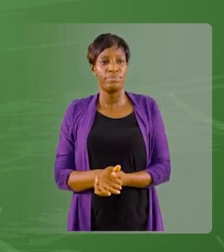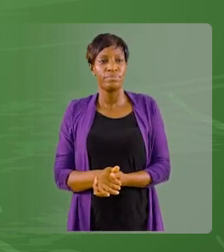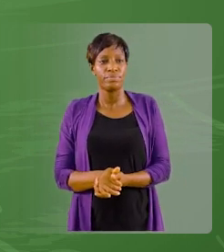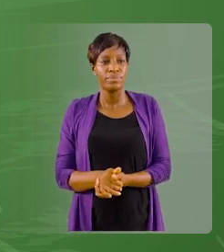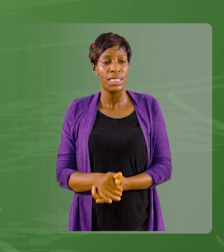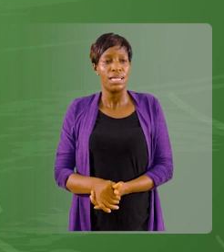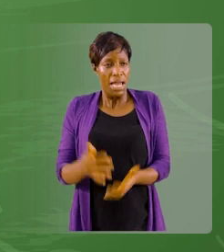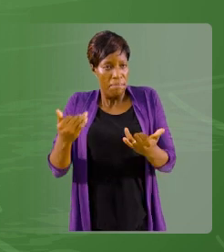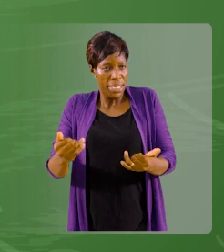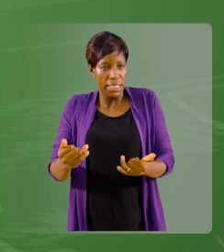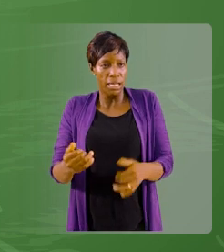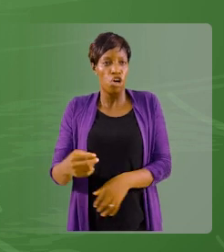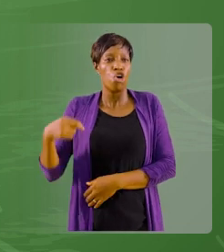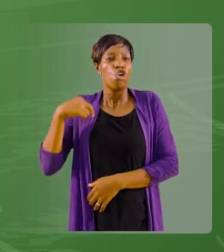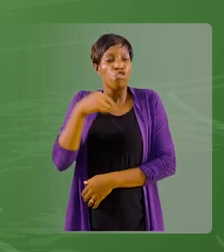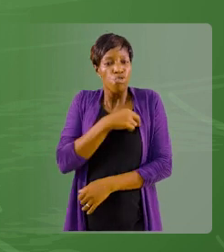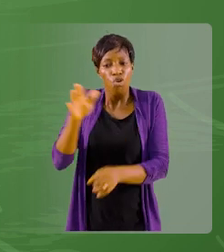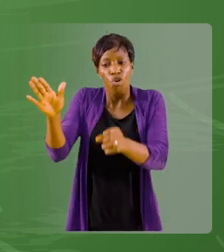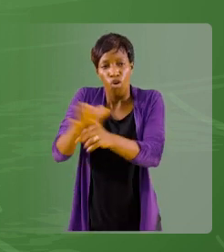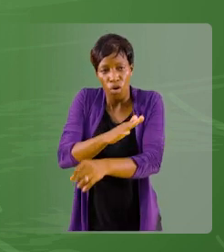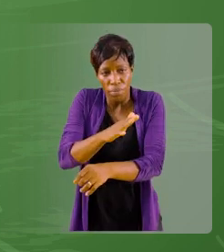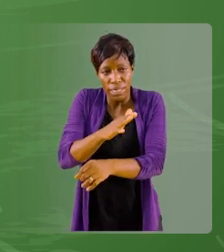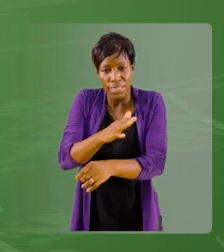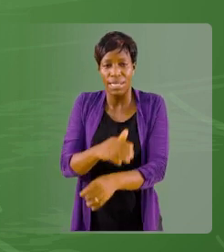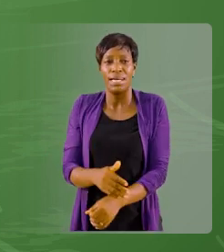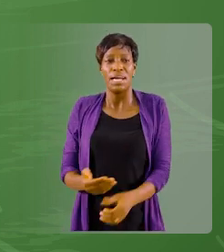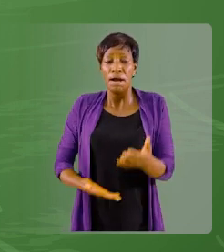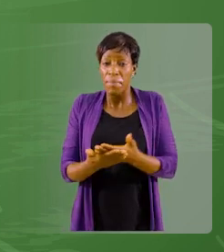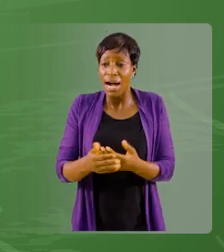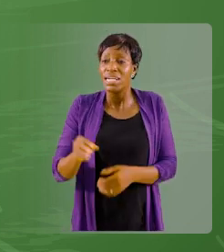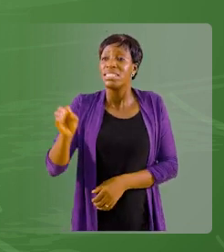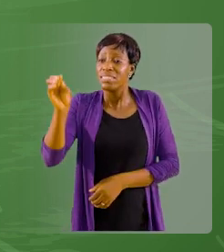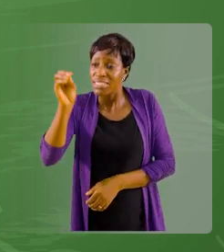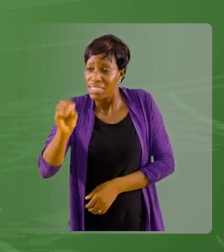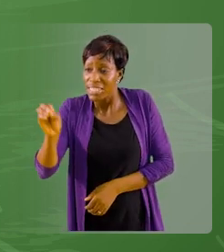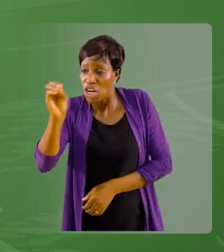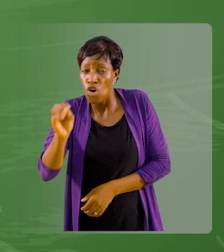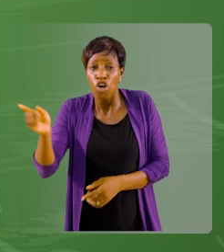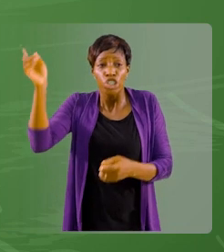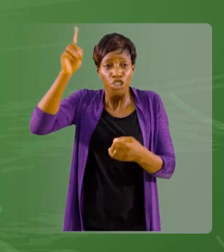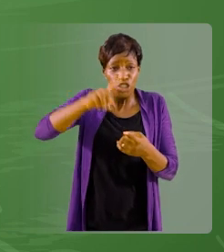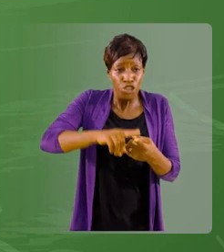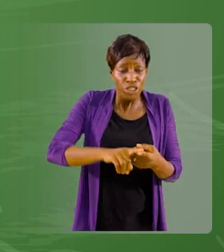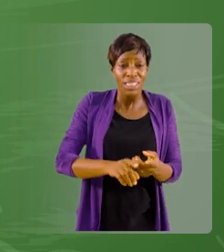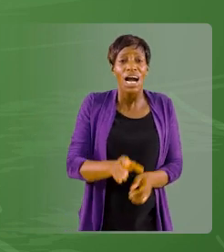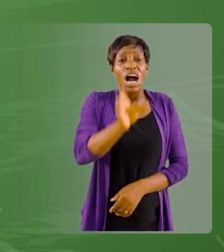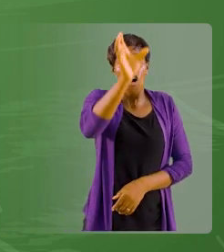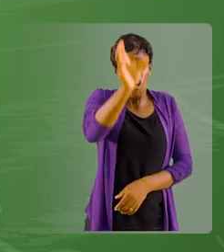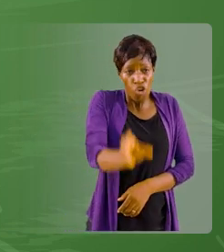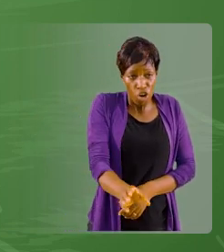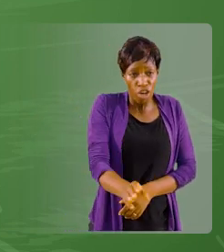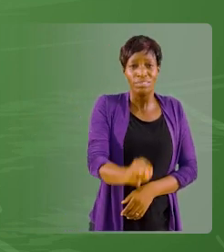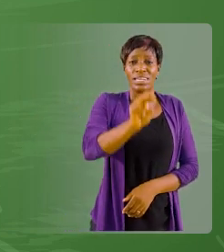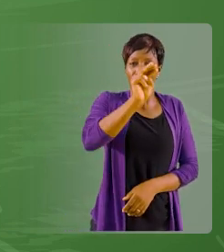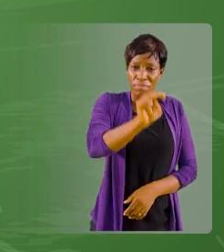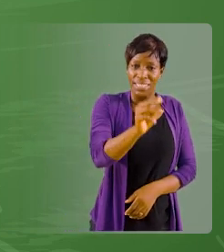Et nous allons compléter par des zéros jusqu'aux colonnes des mètres